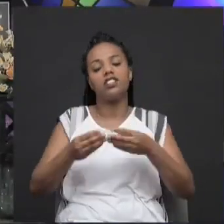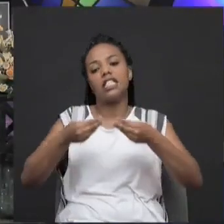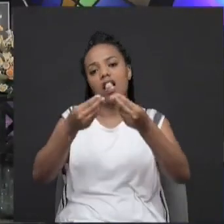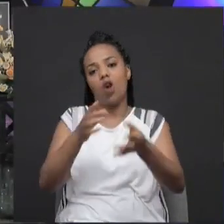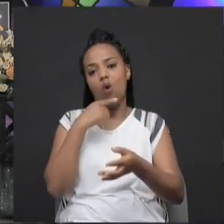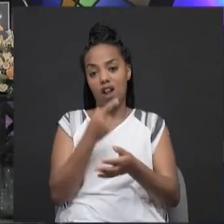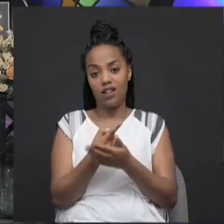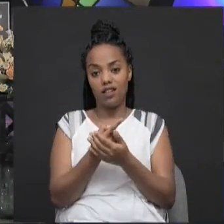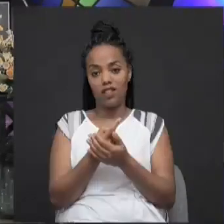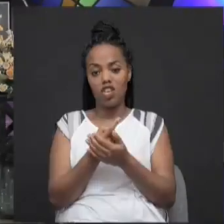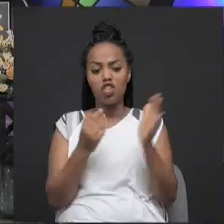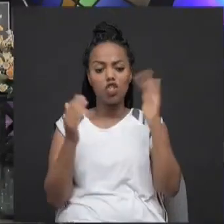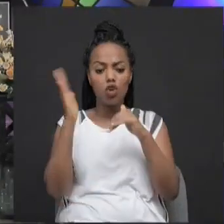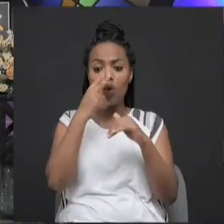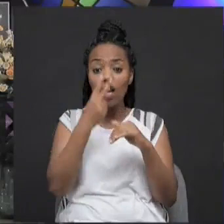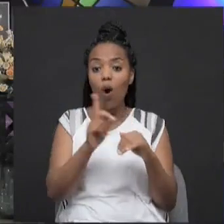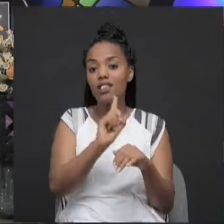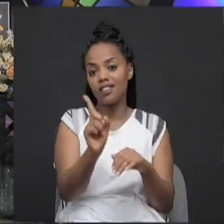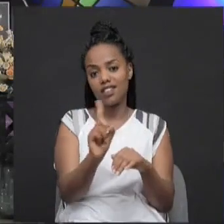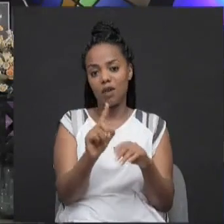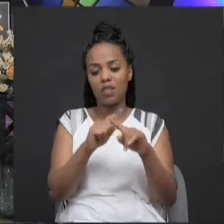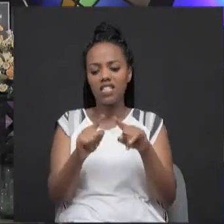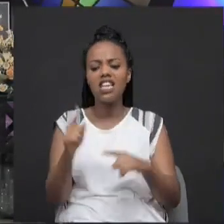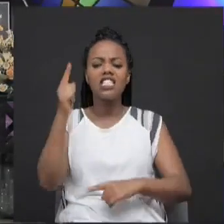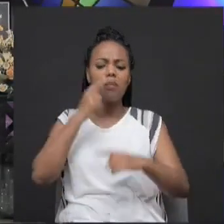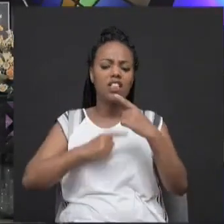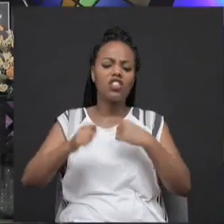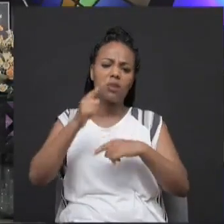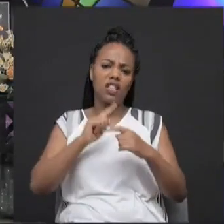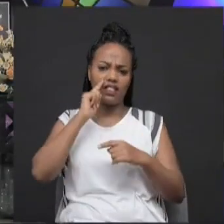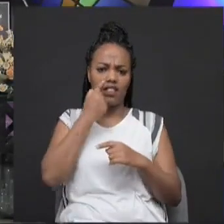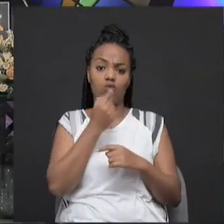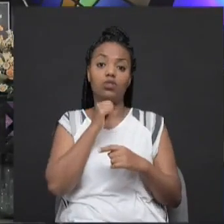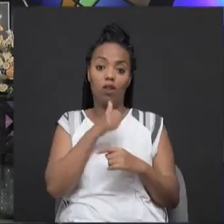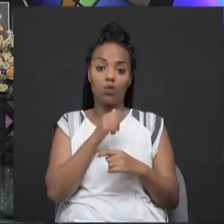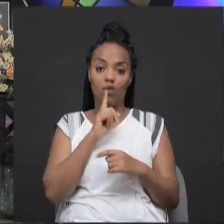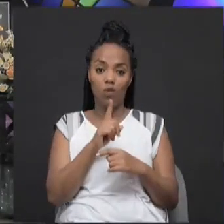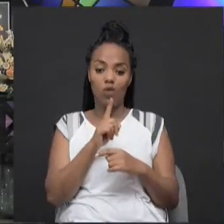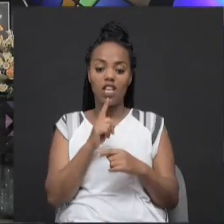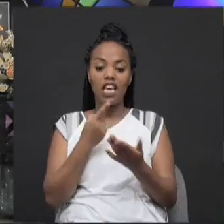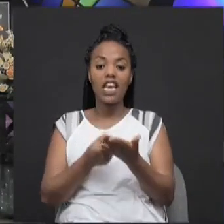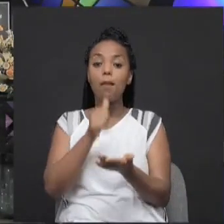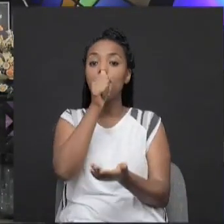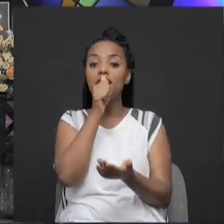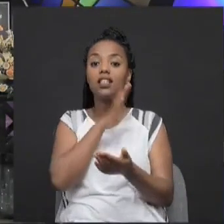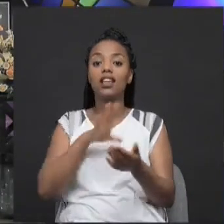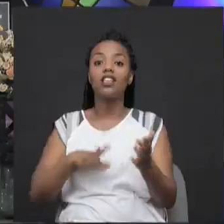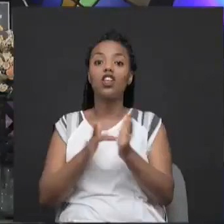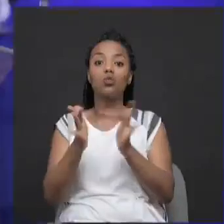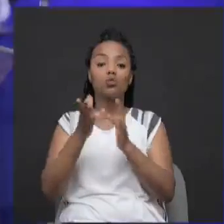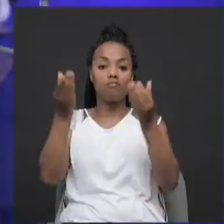እፈርድላታለሁ አለ። ችግሯን አይቶ አይደለም ግን እየመጣች እንዳታውከኛል። ይሄንን ሚስጥር ጌታ ኢየሱስ ክርስቶስ